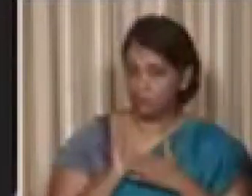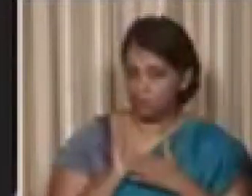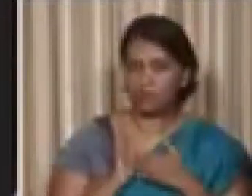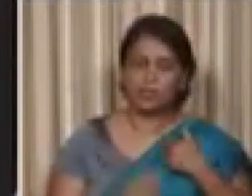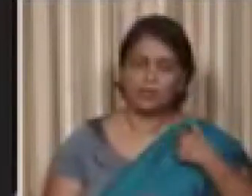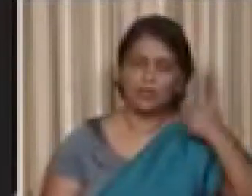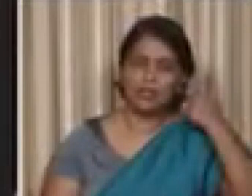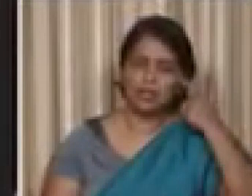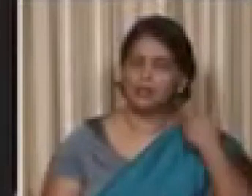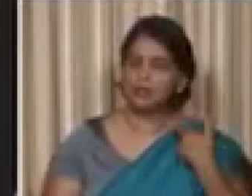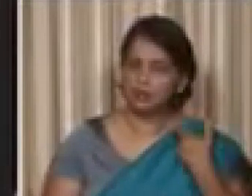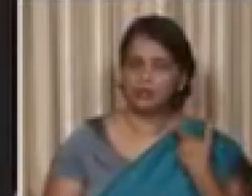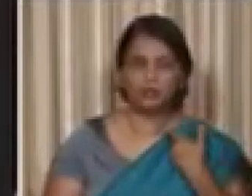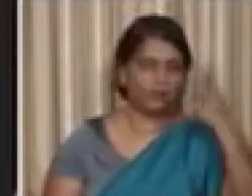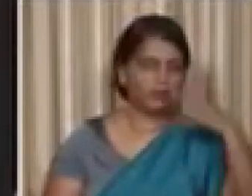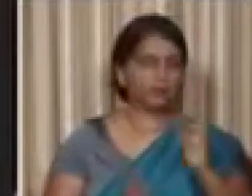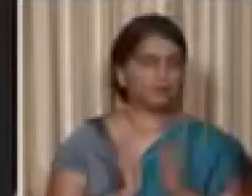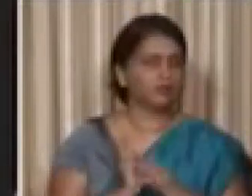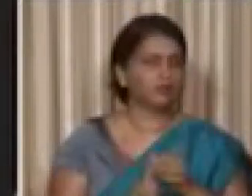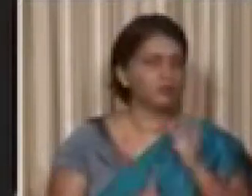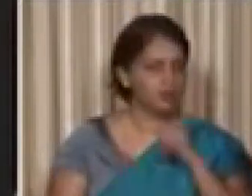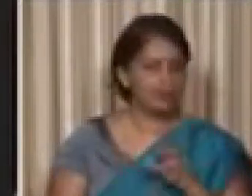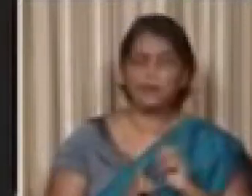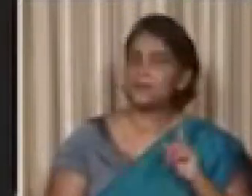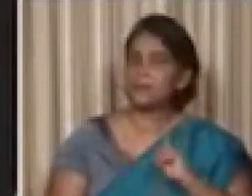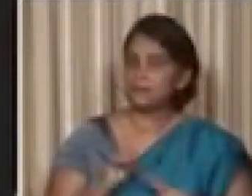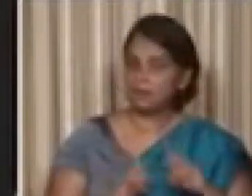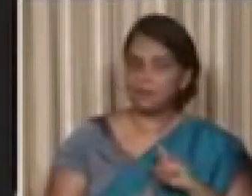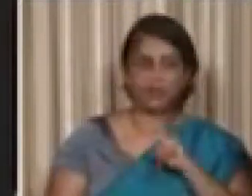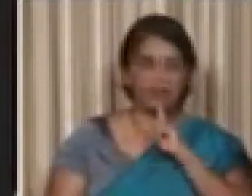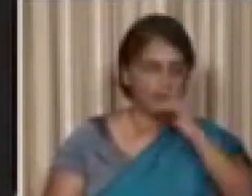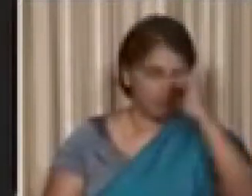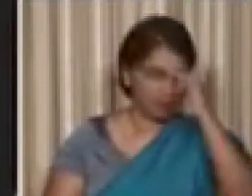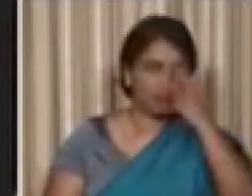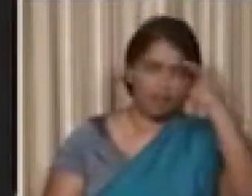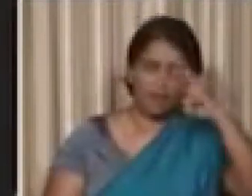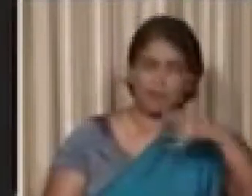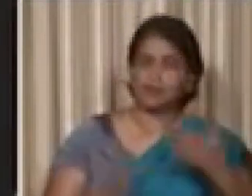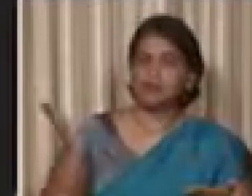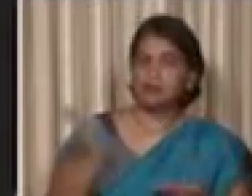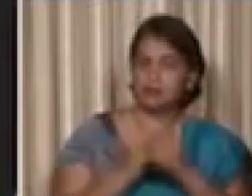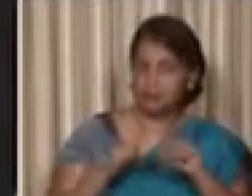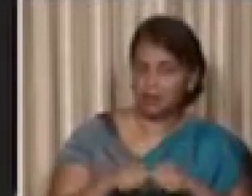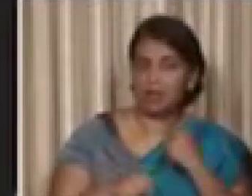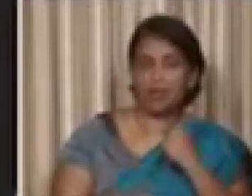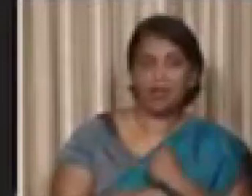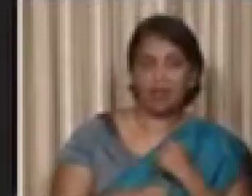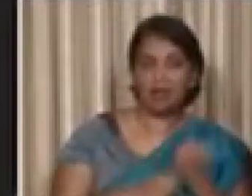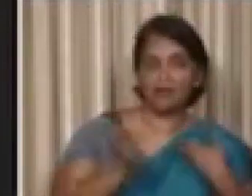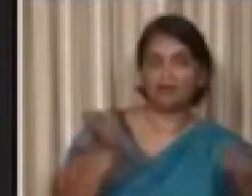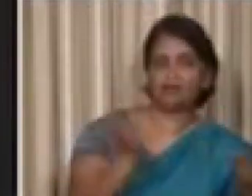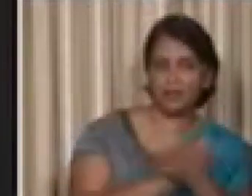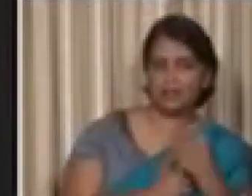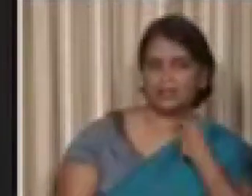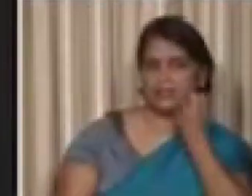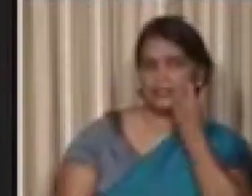හිතුවේ නියෝජ්‍ය කාර්ක සභාපතිතුමනි මේ පාර්ලිමේන්තුවට කතානායකතුමාට විශ්වාස මංගයක් ආණ්ඩුව පැත්තෙන් ඉදිරිපත් වෙයිද කියන සැකේ